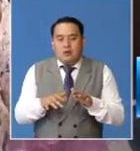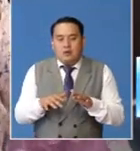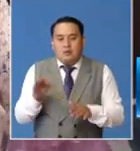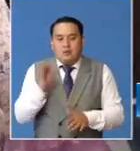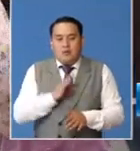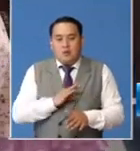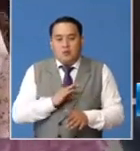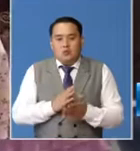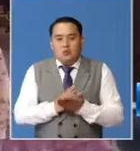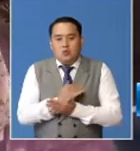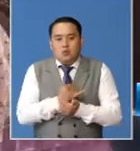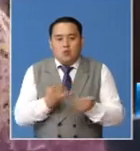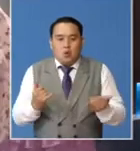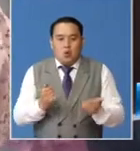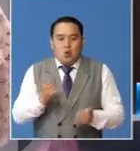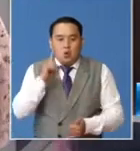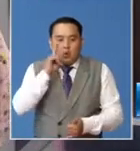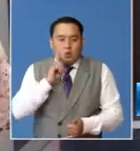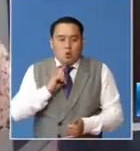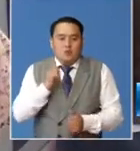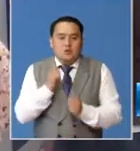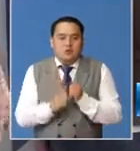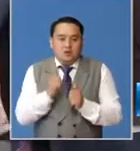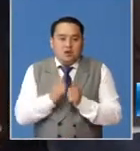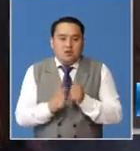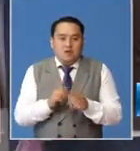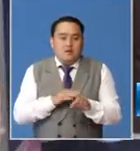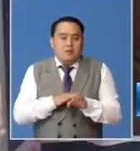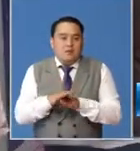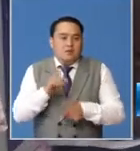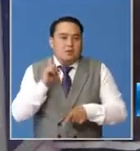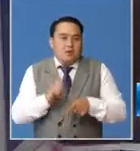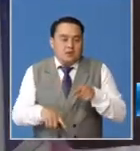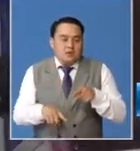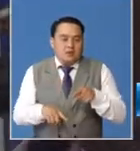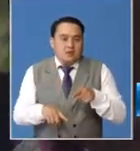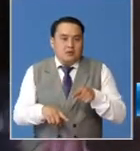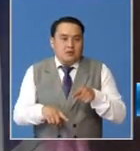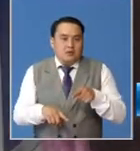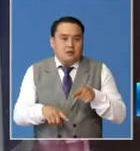Пользуюсь услугами Казпочты очень часто. Все выполняется очень быстро.